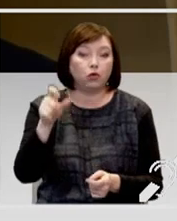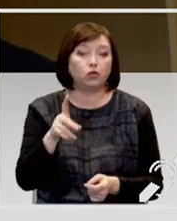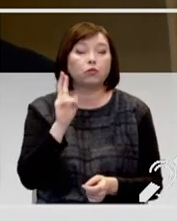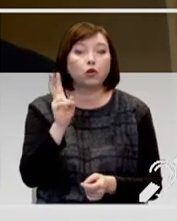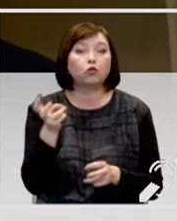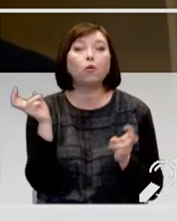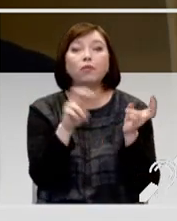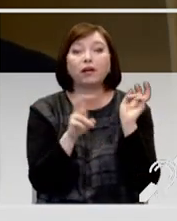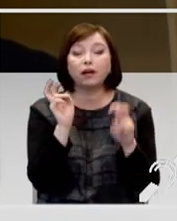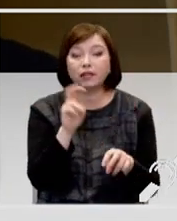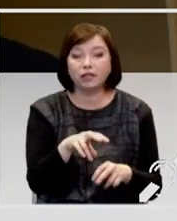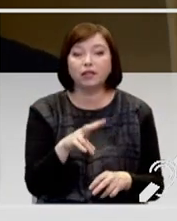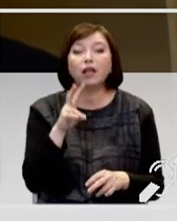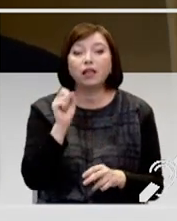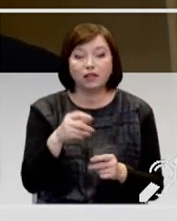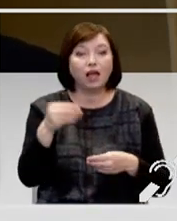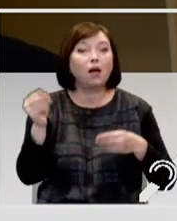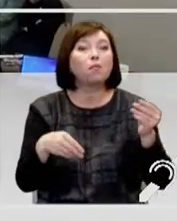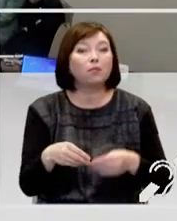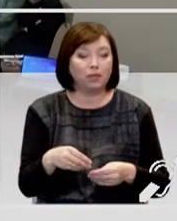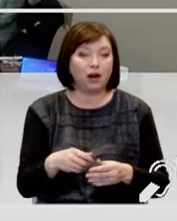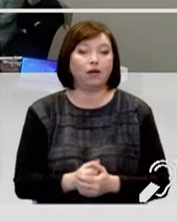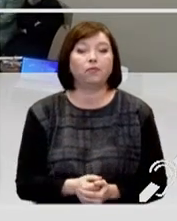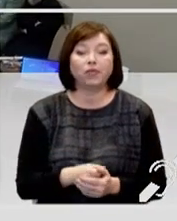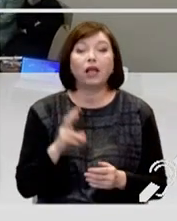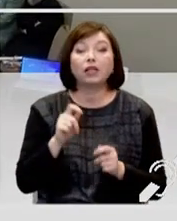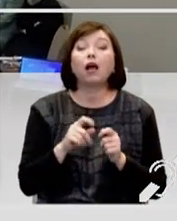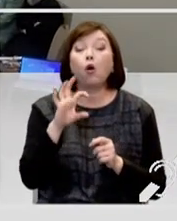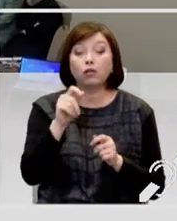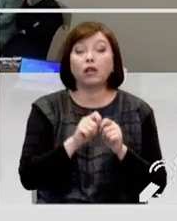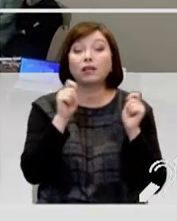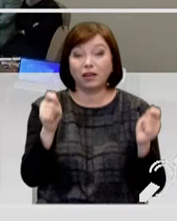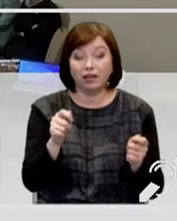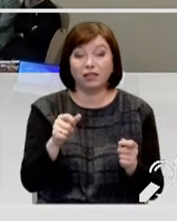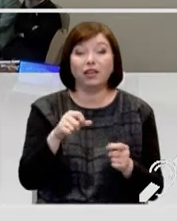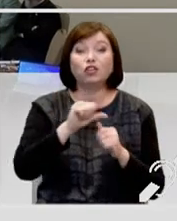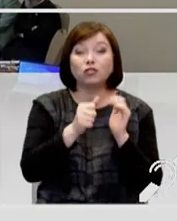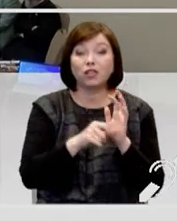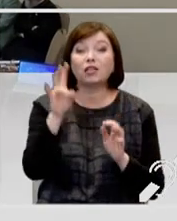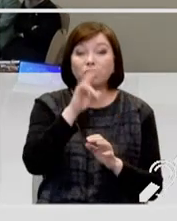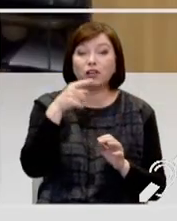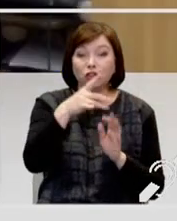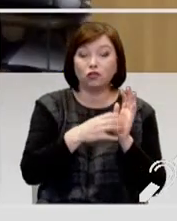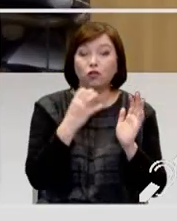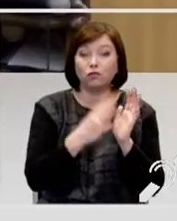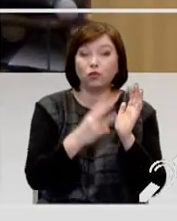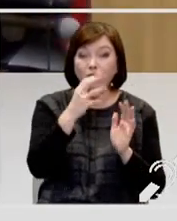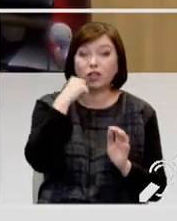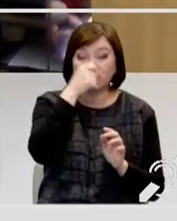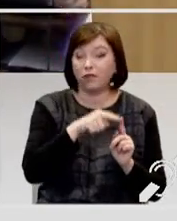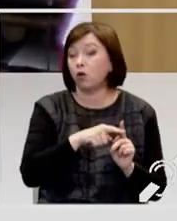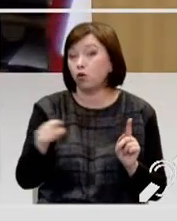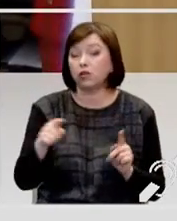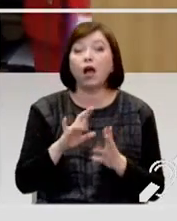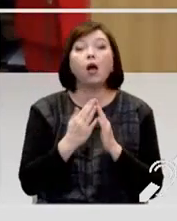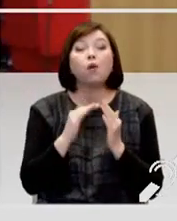care veneau la încheierea căsătoriei civile. De la inaugurarea sa din 16 noiembrie 1993,